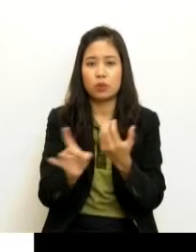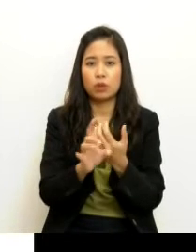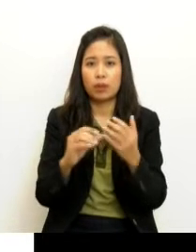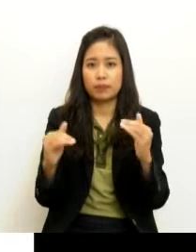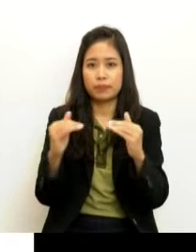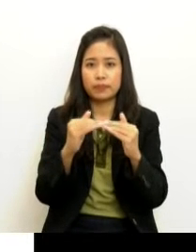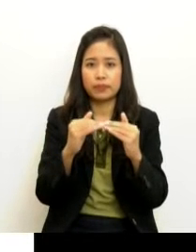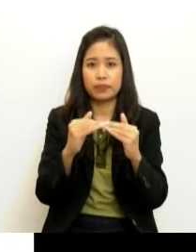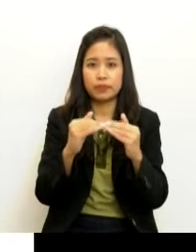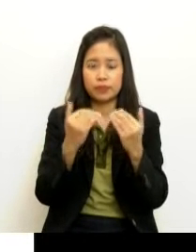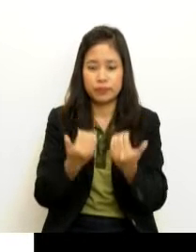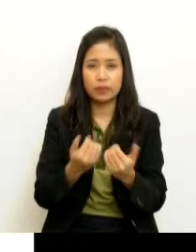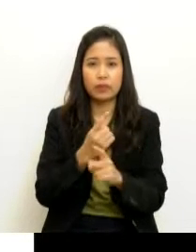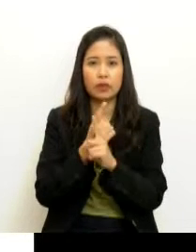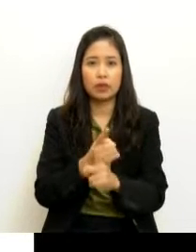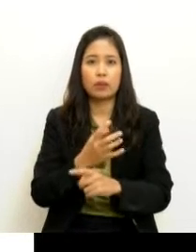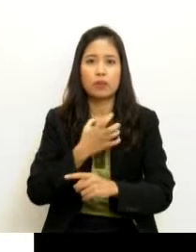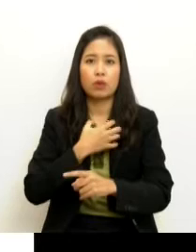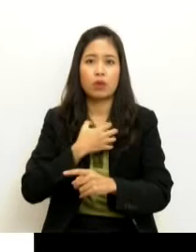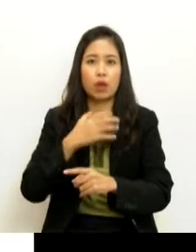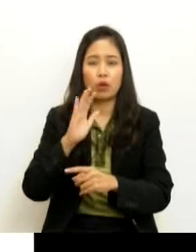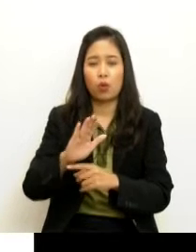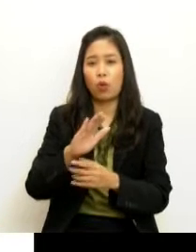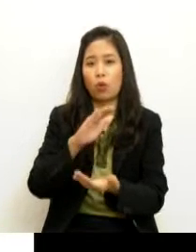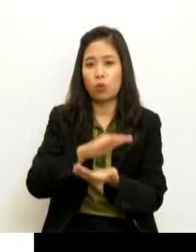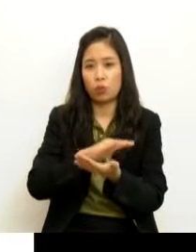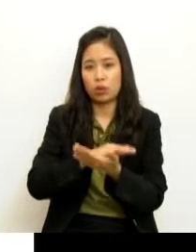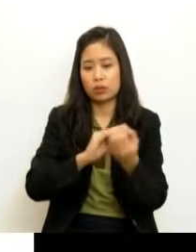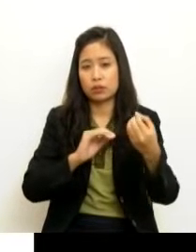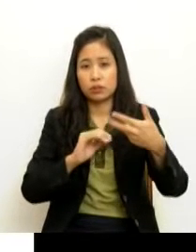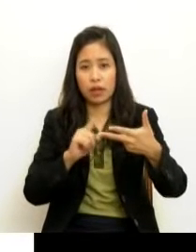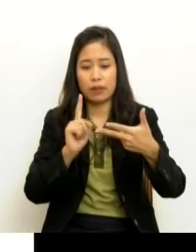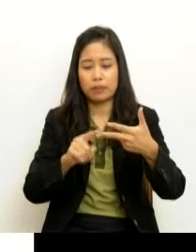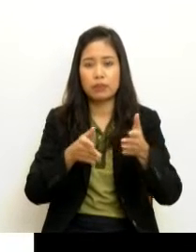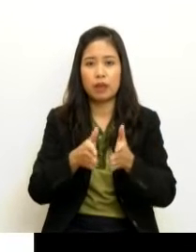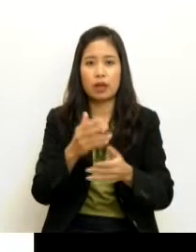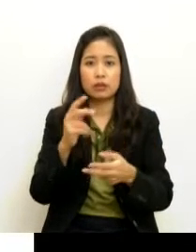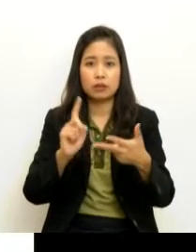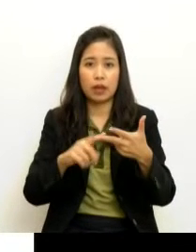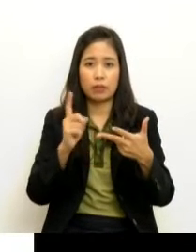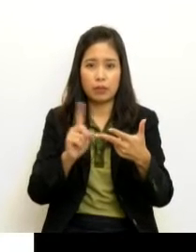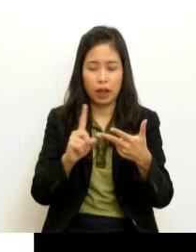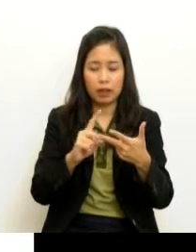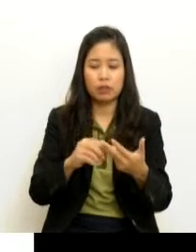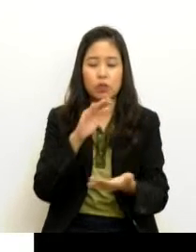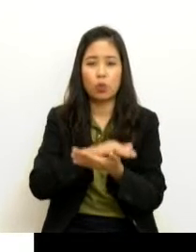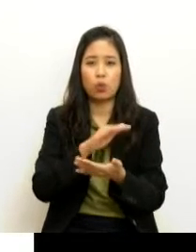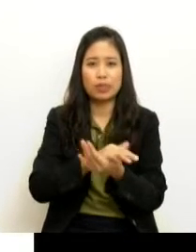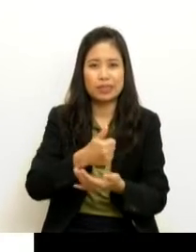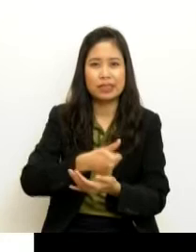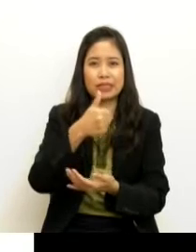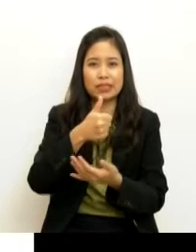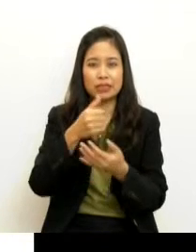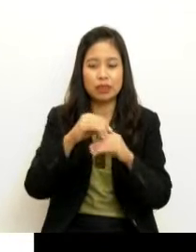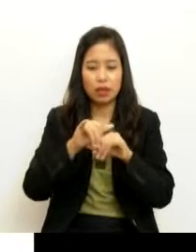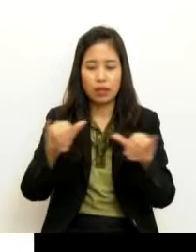ที่3ก็คือเราต้องการสร้างโรงเรียนมัธยมดี4มุมเมืองหรือสร้างโรงเรียนตรงนี้เข้ารองรับโรงเรียนขยายโอก